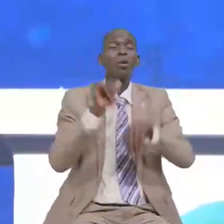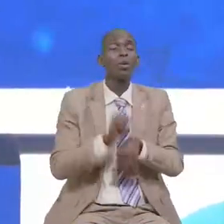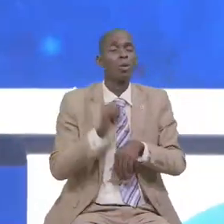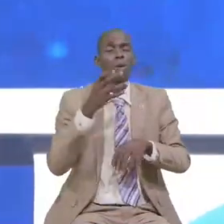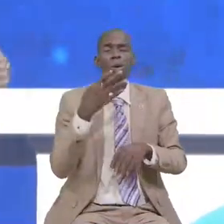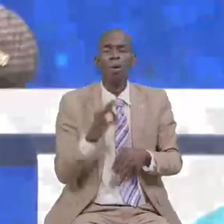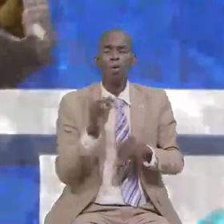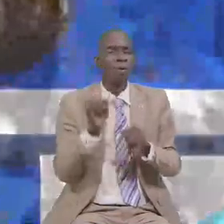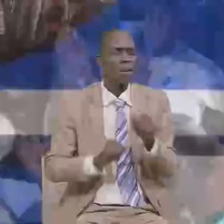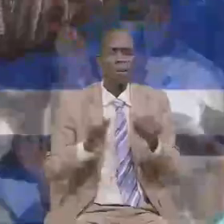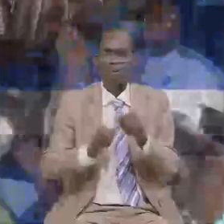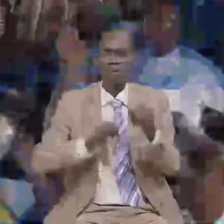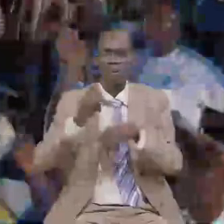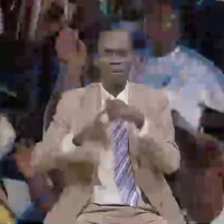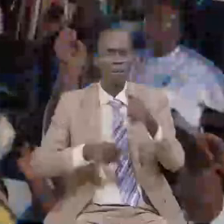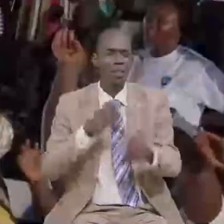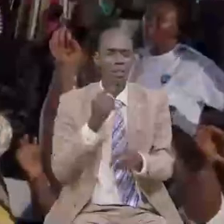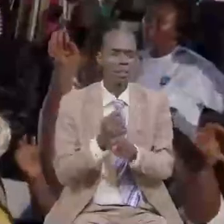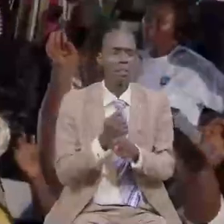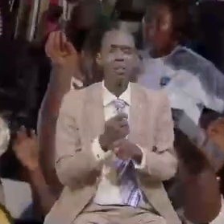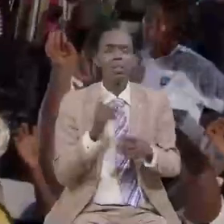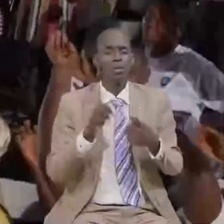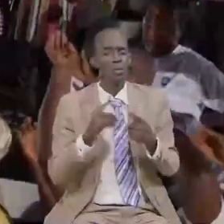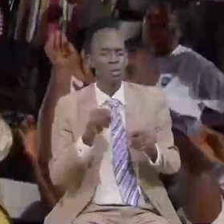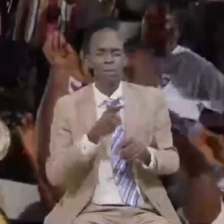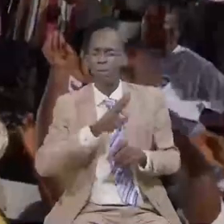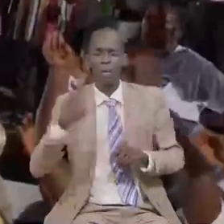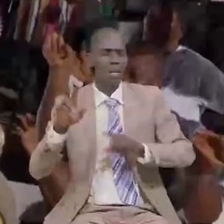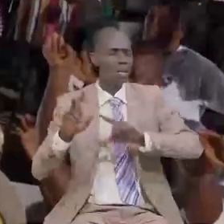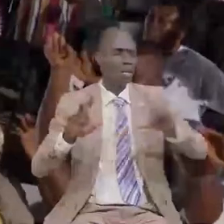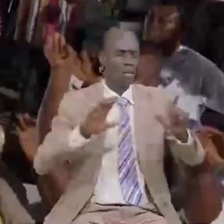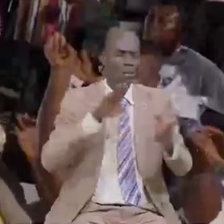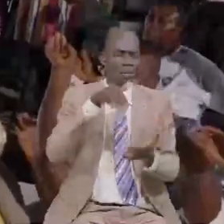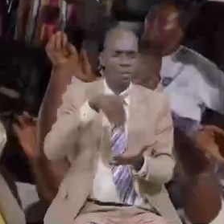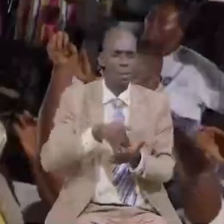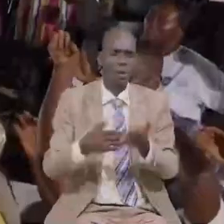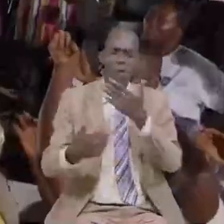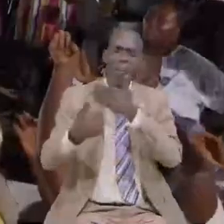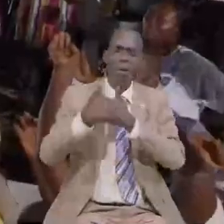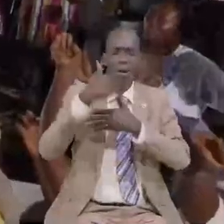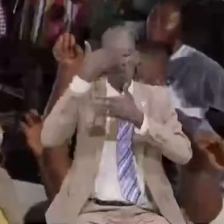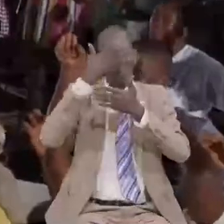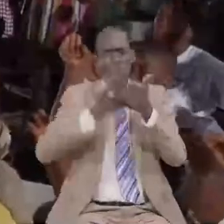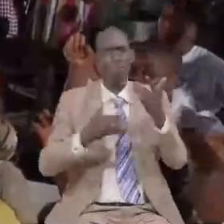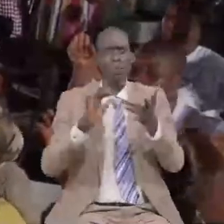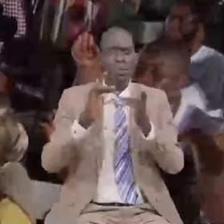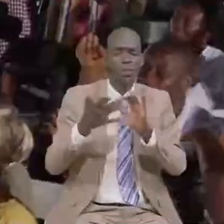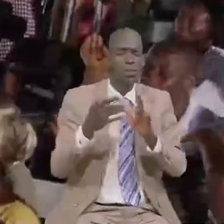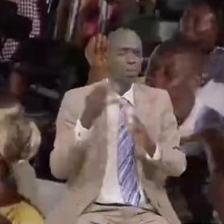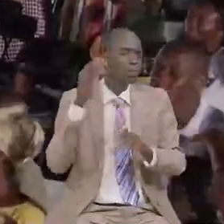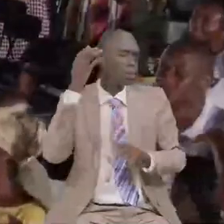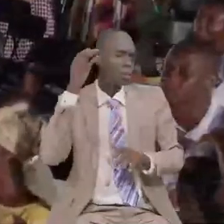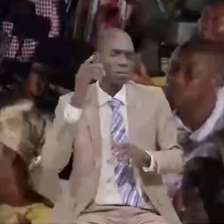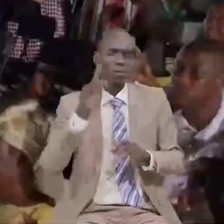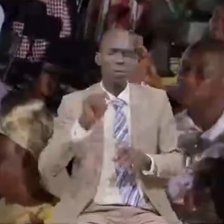des miracles de toute espèce, de la gauche à la droite, en ligne, à